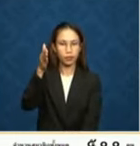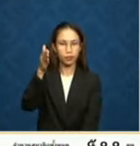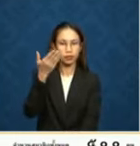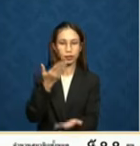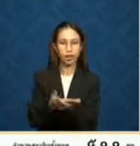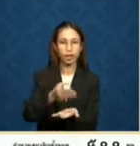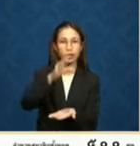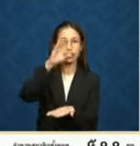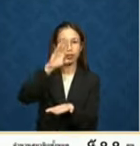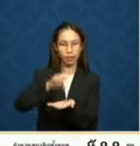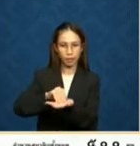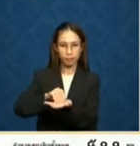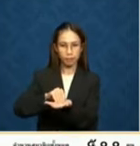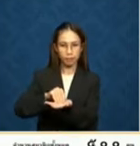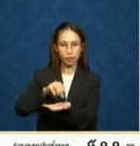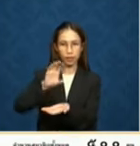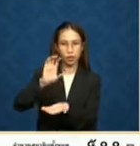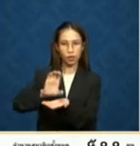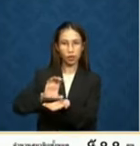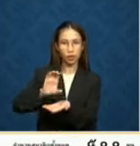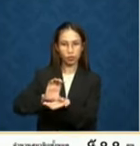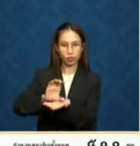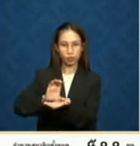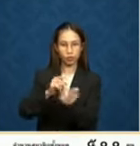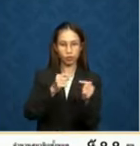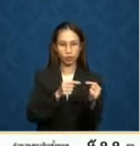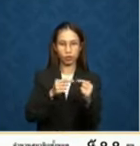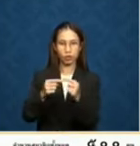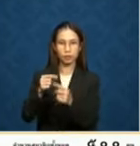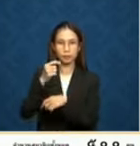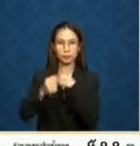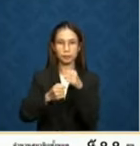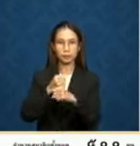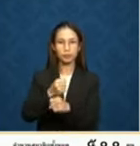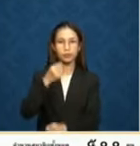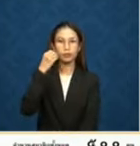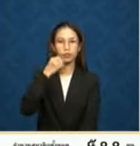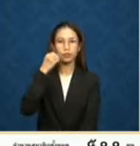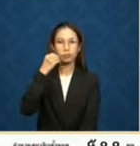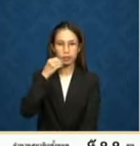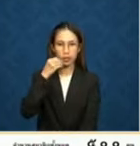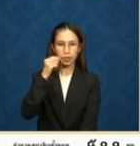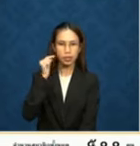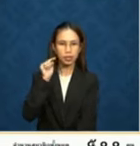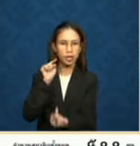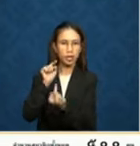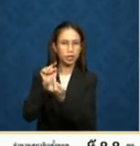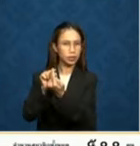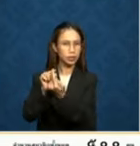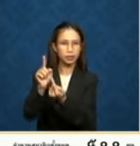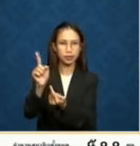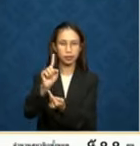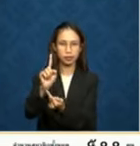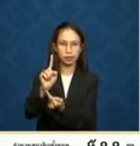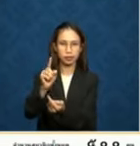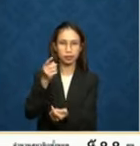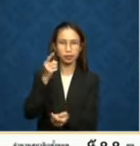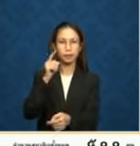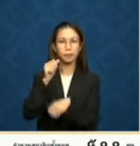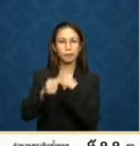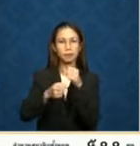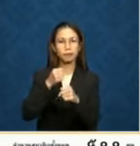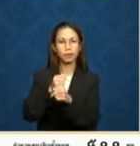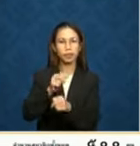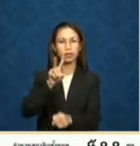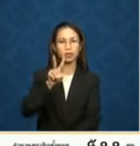การเก็บเงินเข้ากองทุนต่อเนื่องทกทุกปีแล้จะขึ้นถึงจุดสูงสุดเมอประมาณปี